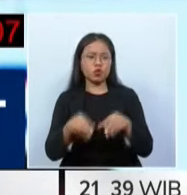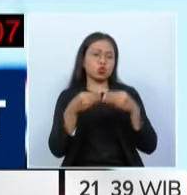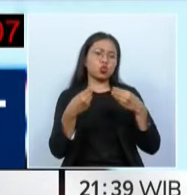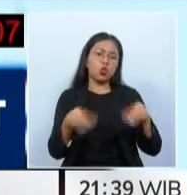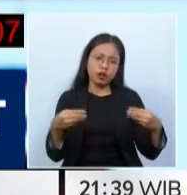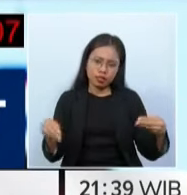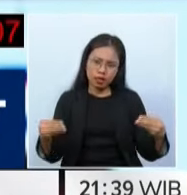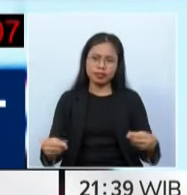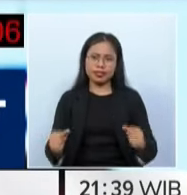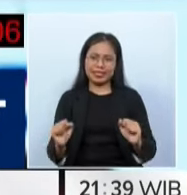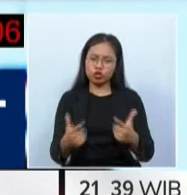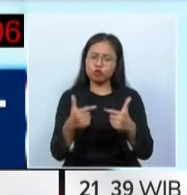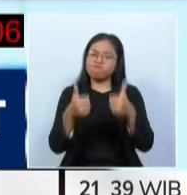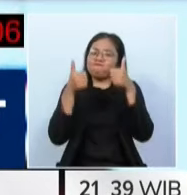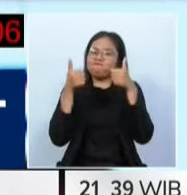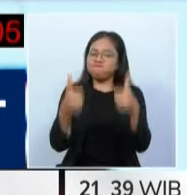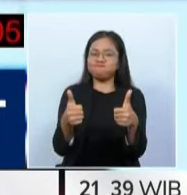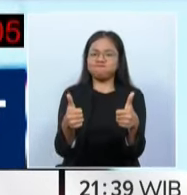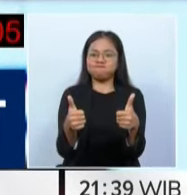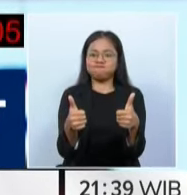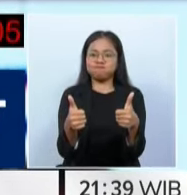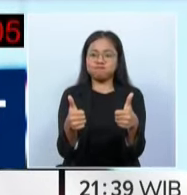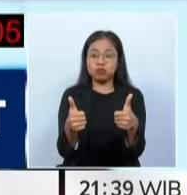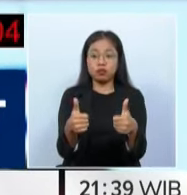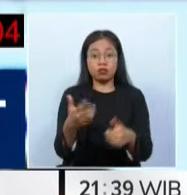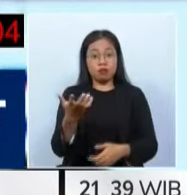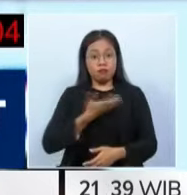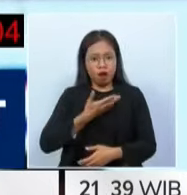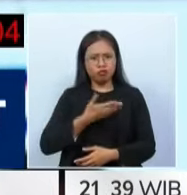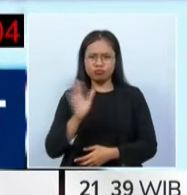signifikan saya mengajak semua bangsa